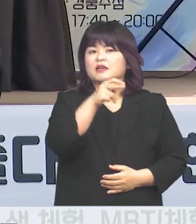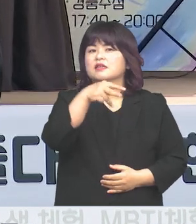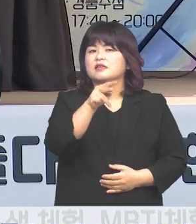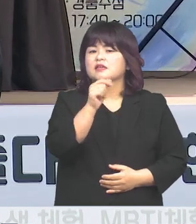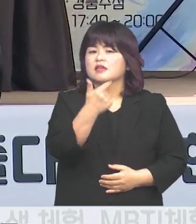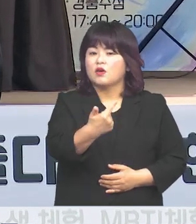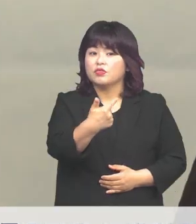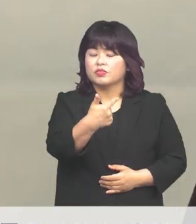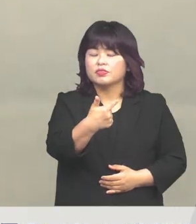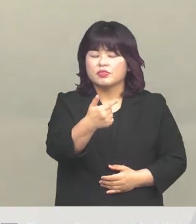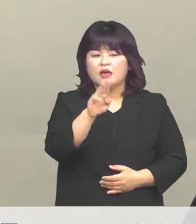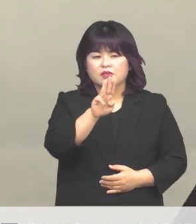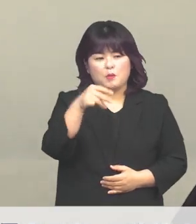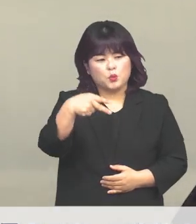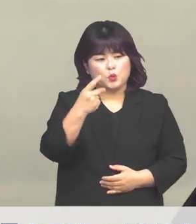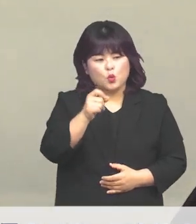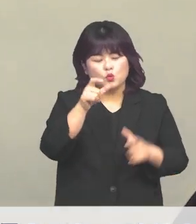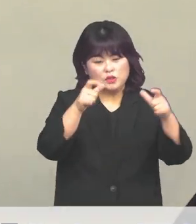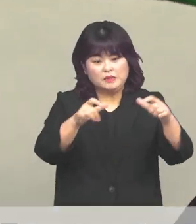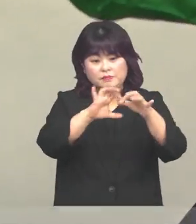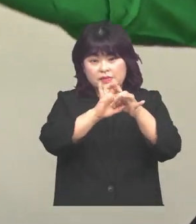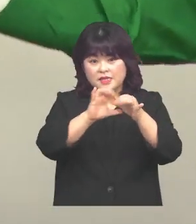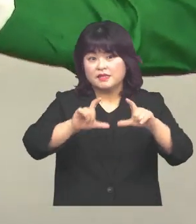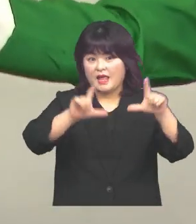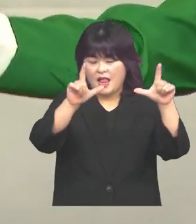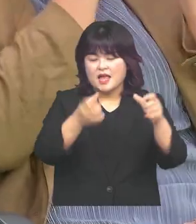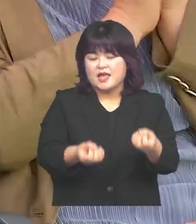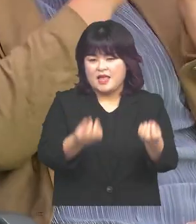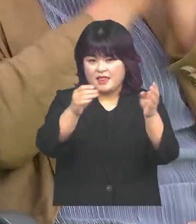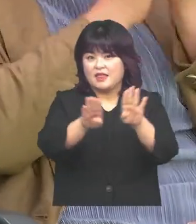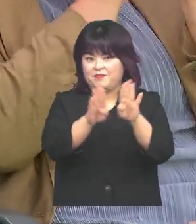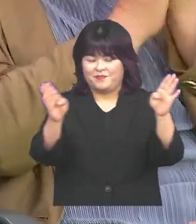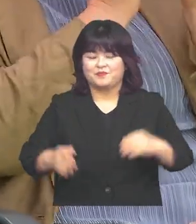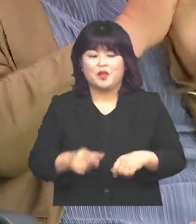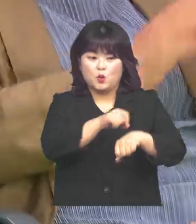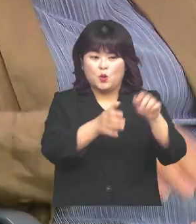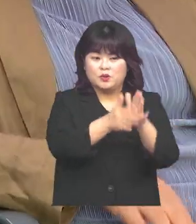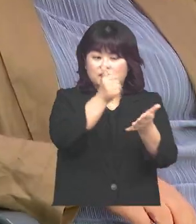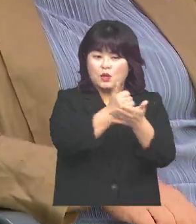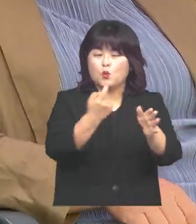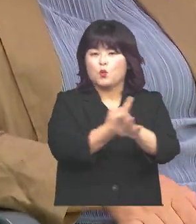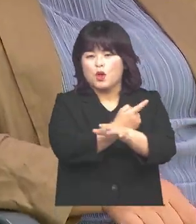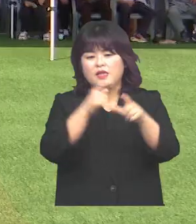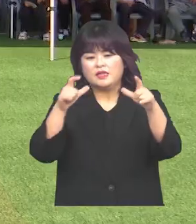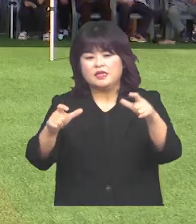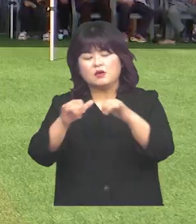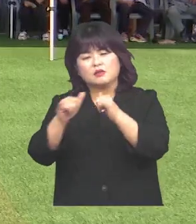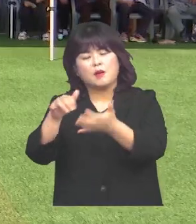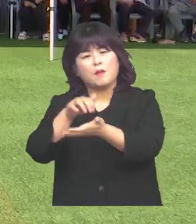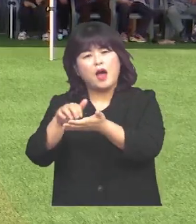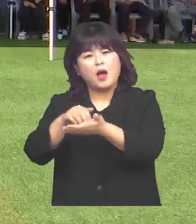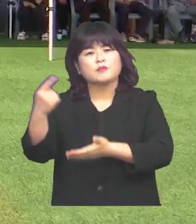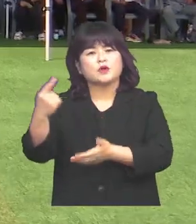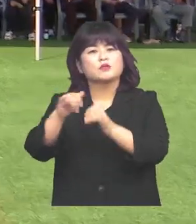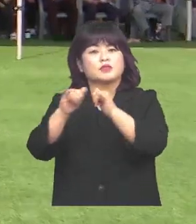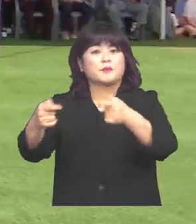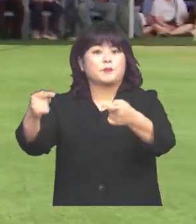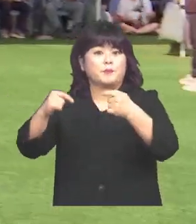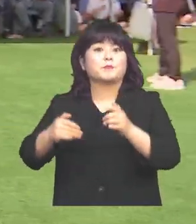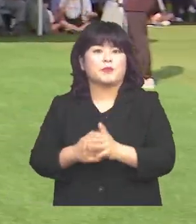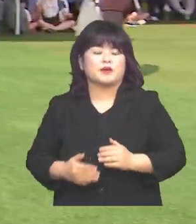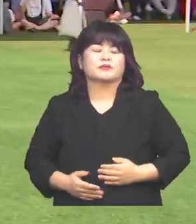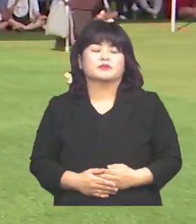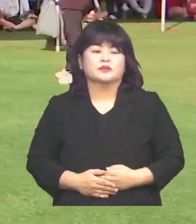동민의 날 행사가 열렸습니다. 이날 행사에는 이상일 용인특례시장을 비롯해 시민 1000여 명이